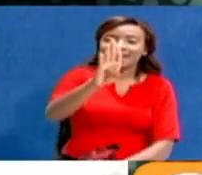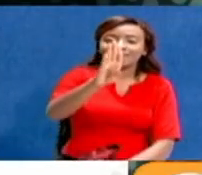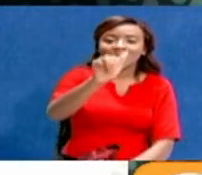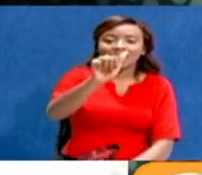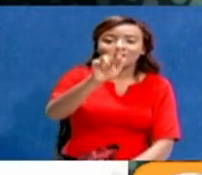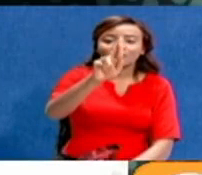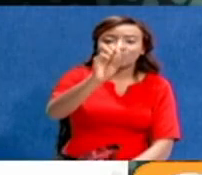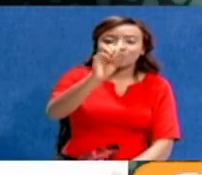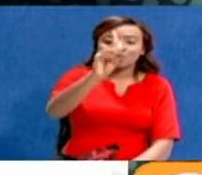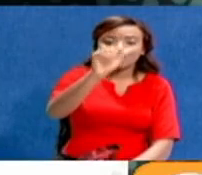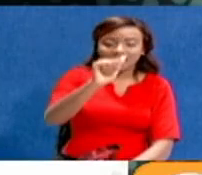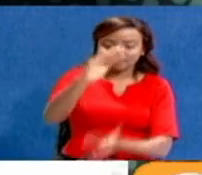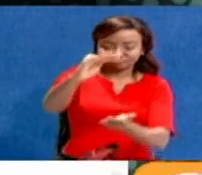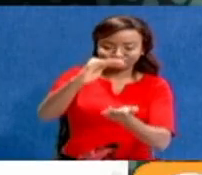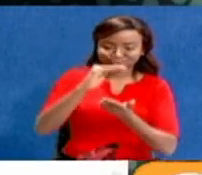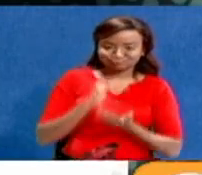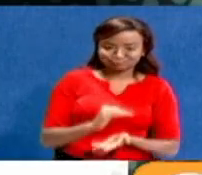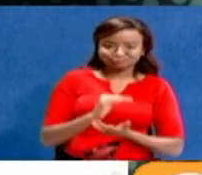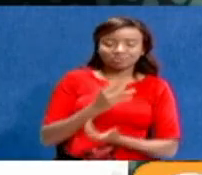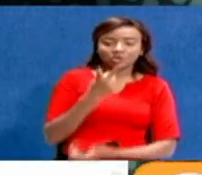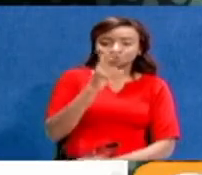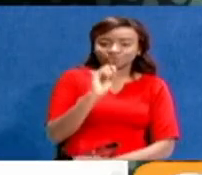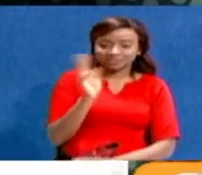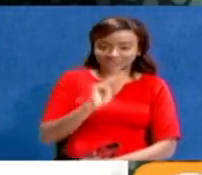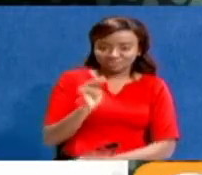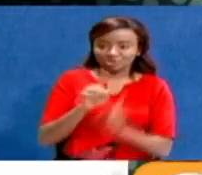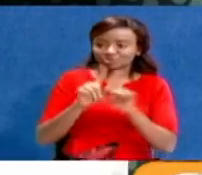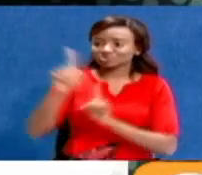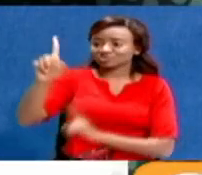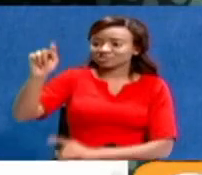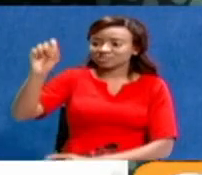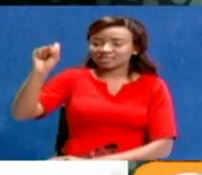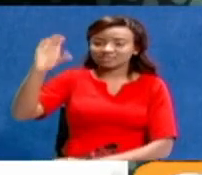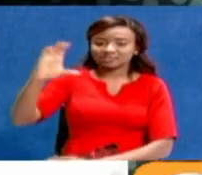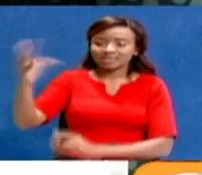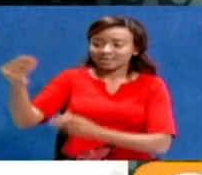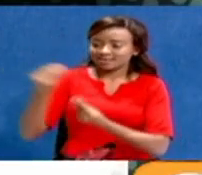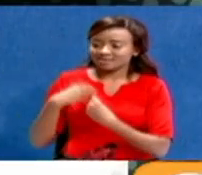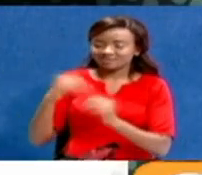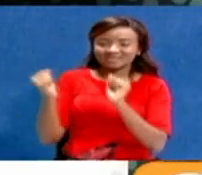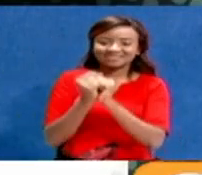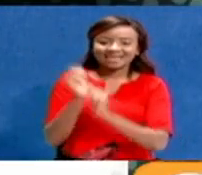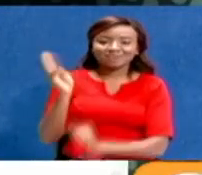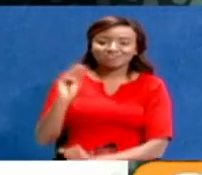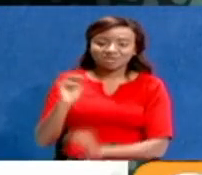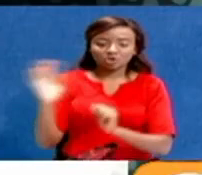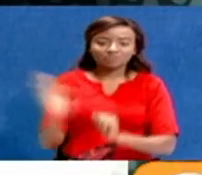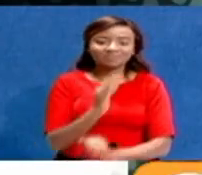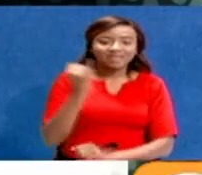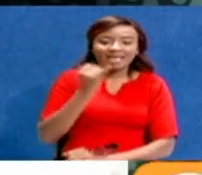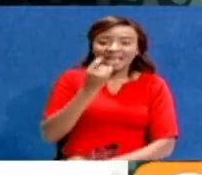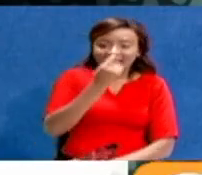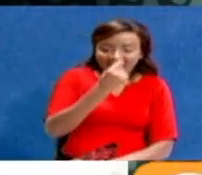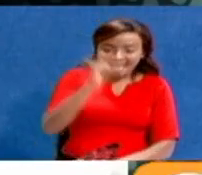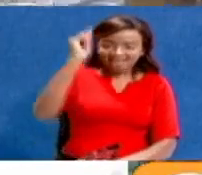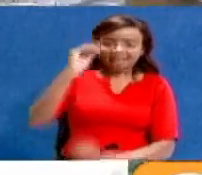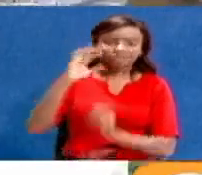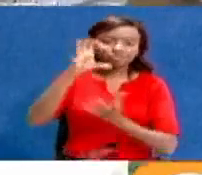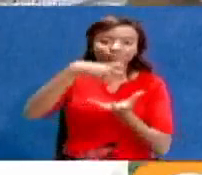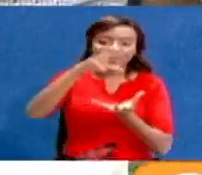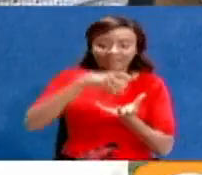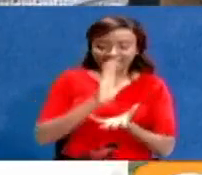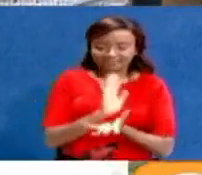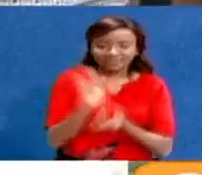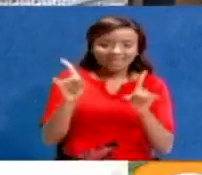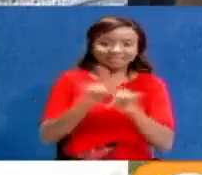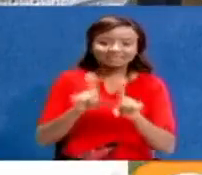20, huku tume ya kuajiri walimu TSC ikitoa milioni 10. Duka la Naivas pamoja na muungano wa viongozi